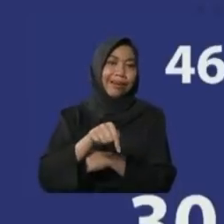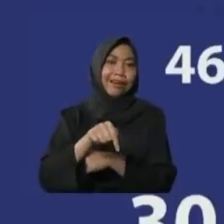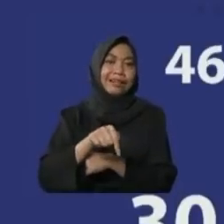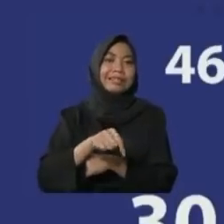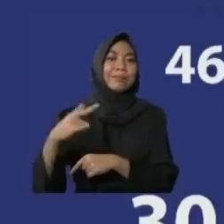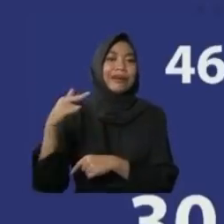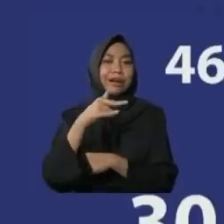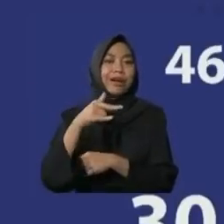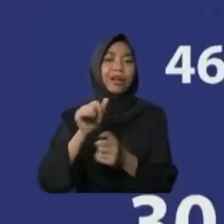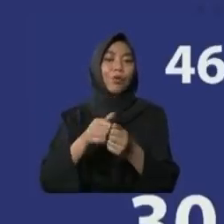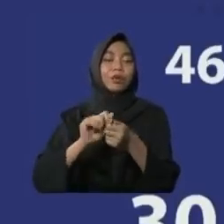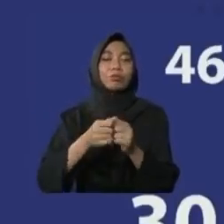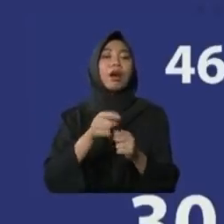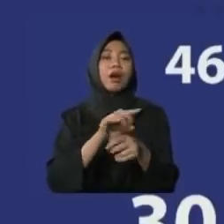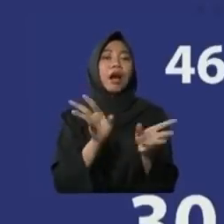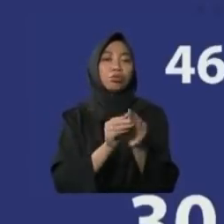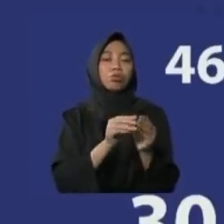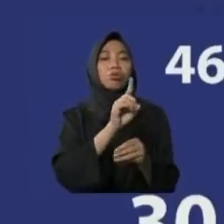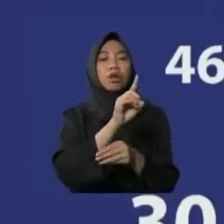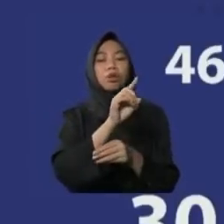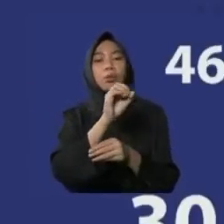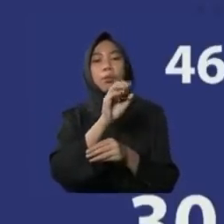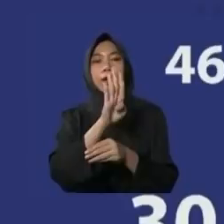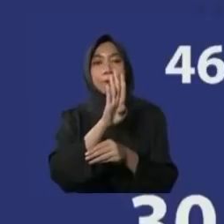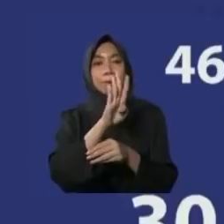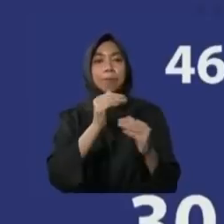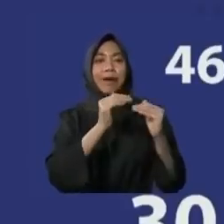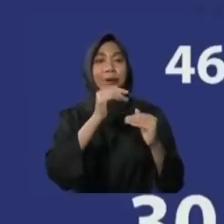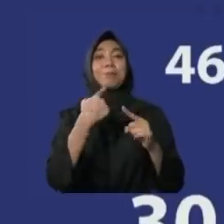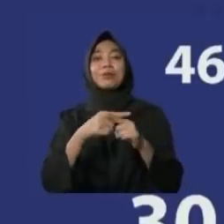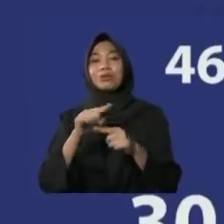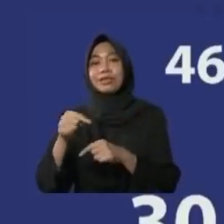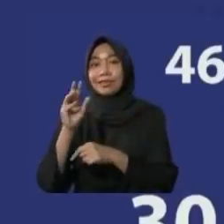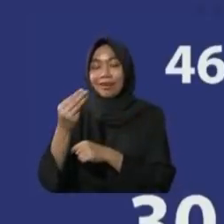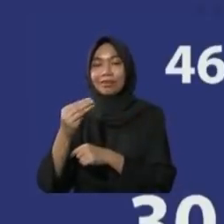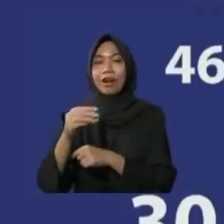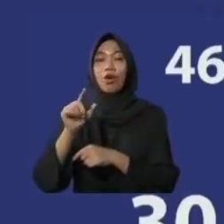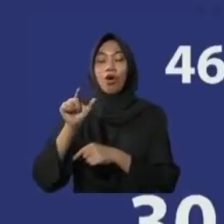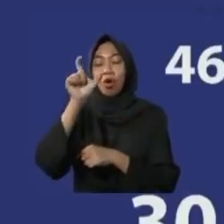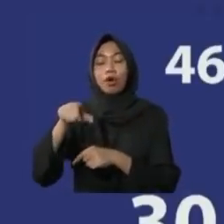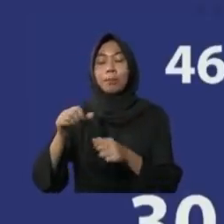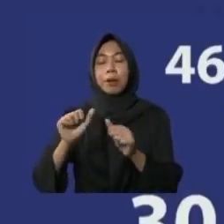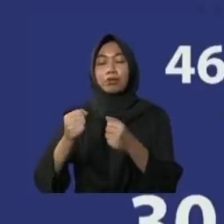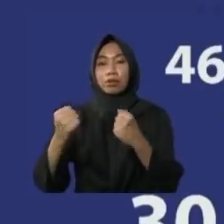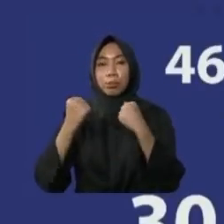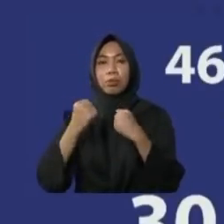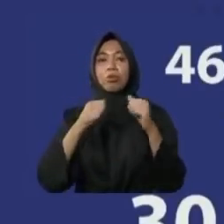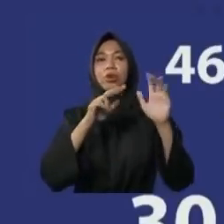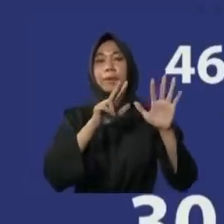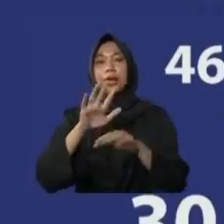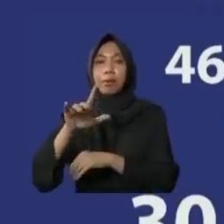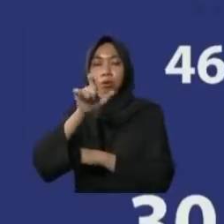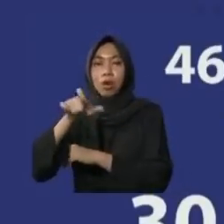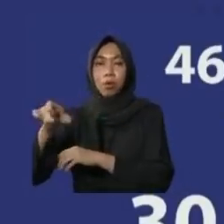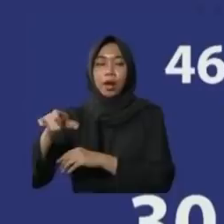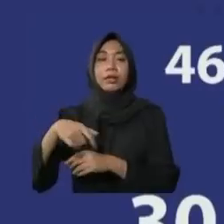soekarno-hatta hari ini juga melaporkan 85 sembuh untuk Jakarta kemudian Papua 87 orang